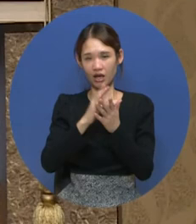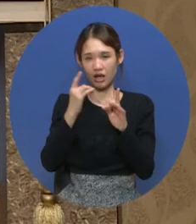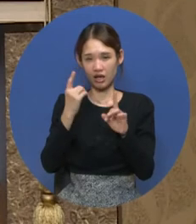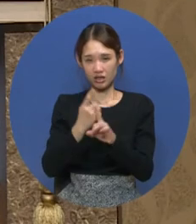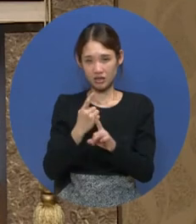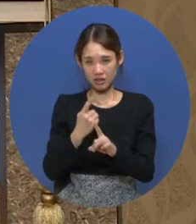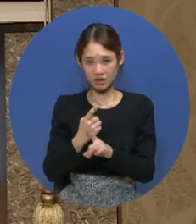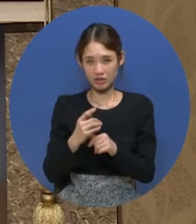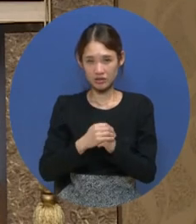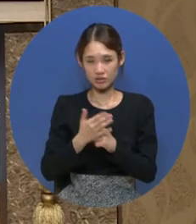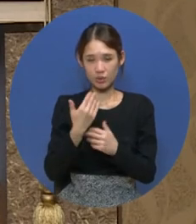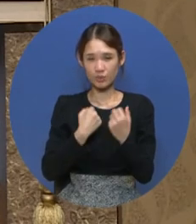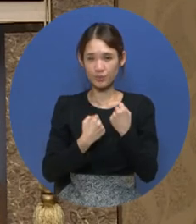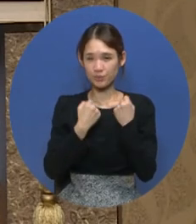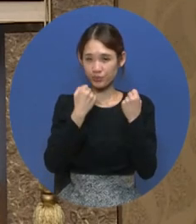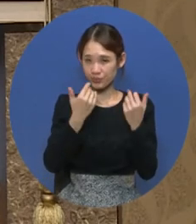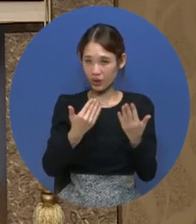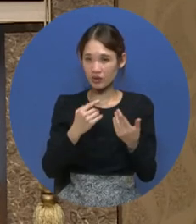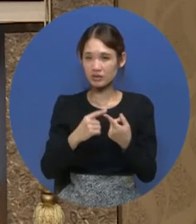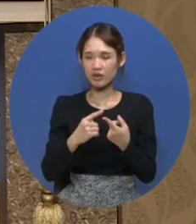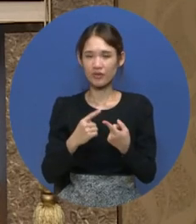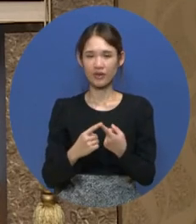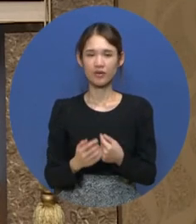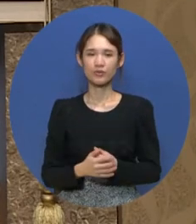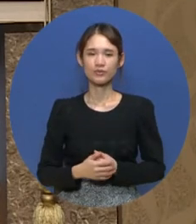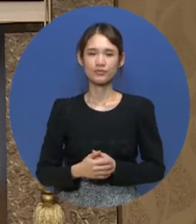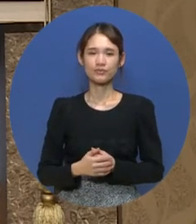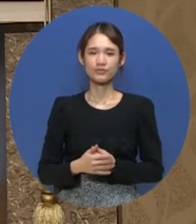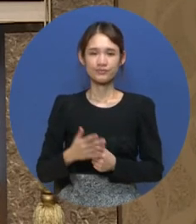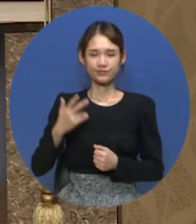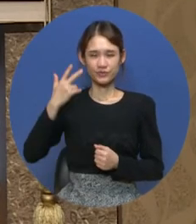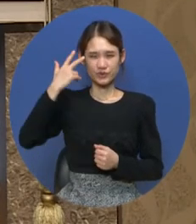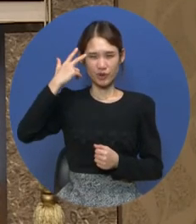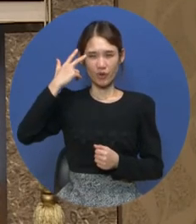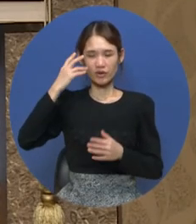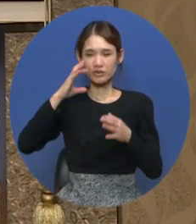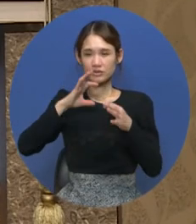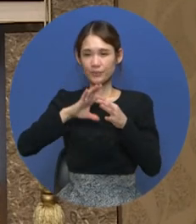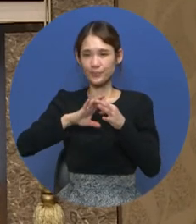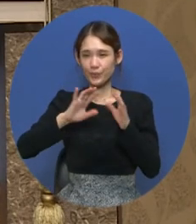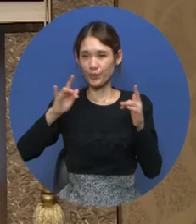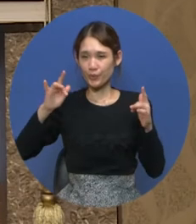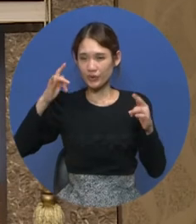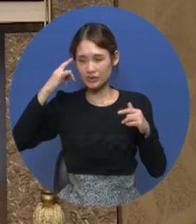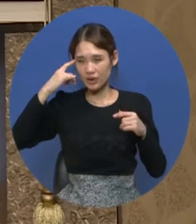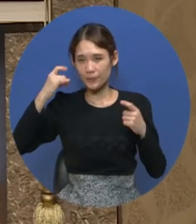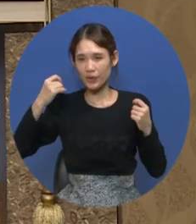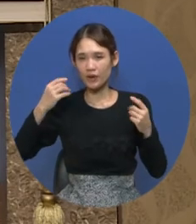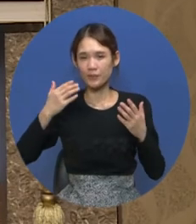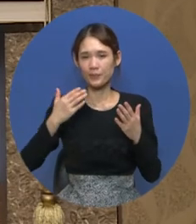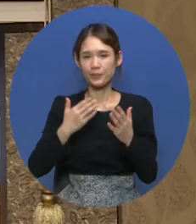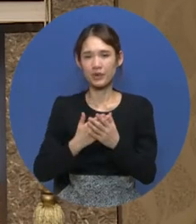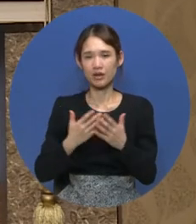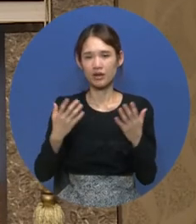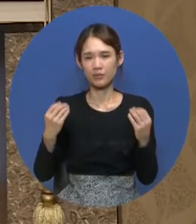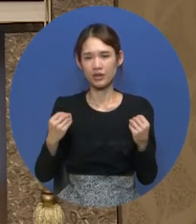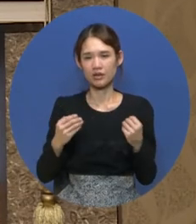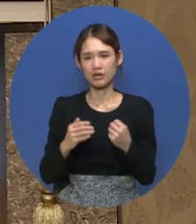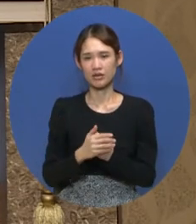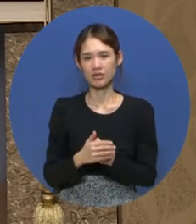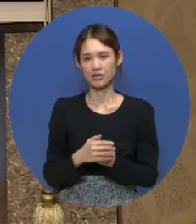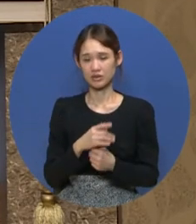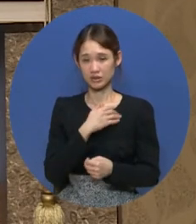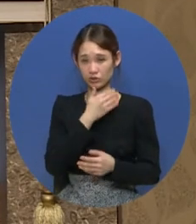아까 말씀 드렸던 그 정신적인 부분도 정신적인 부분이지만 은 이제 그 사이